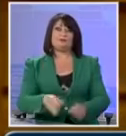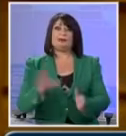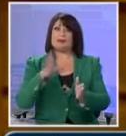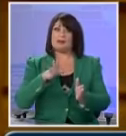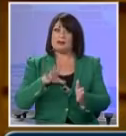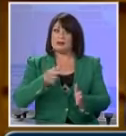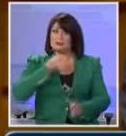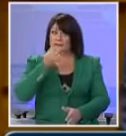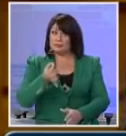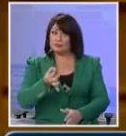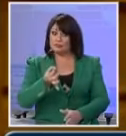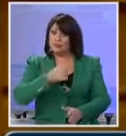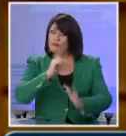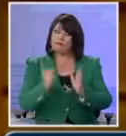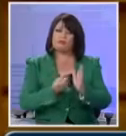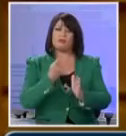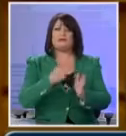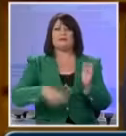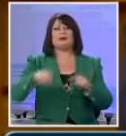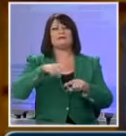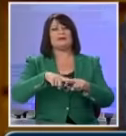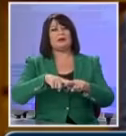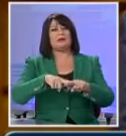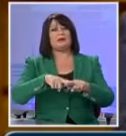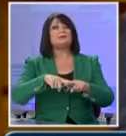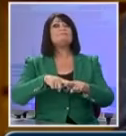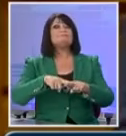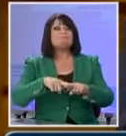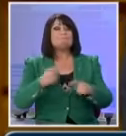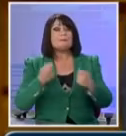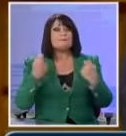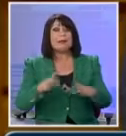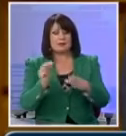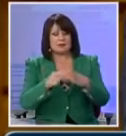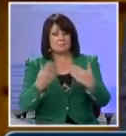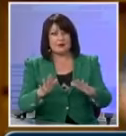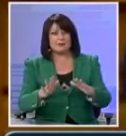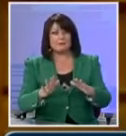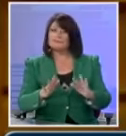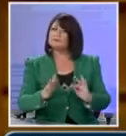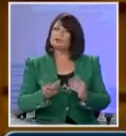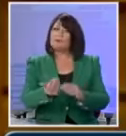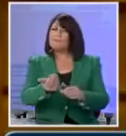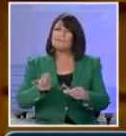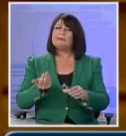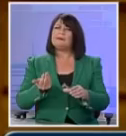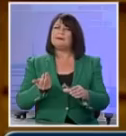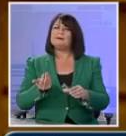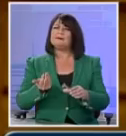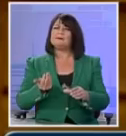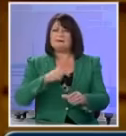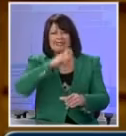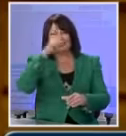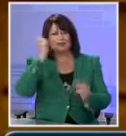επισημάνω για πρώτη φορά σε αυτόν εδώ τον τόπο γίνανε εκλογές όχι πριν από μια